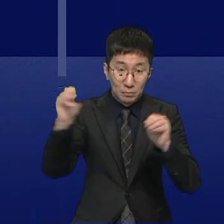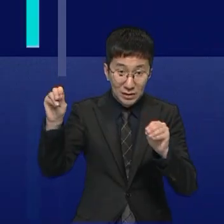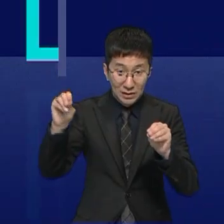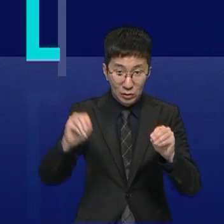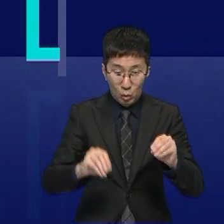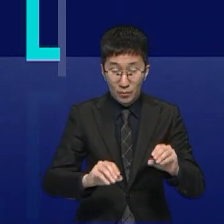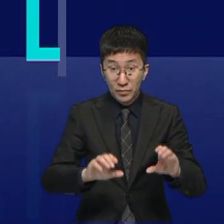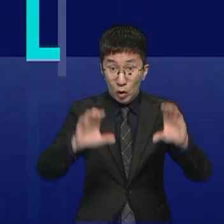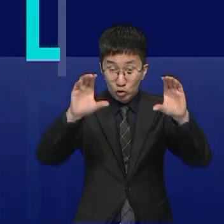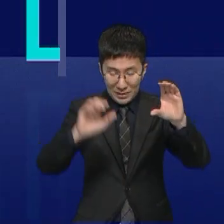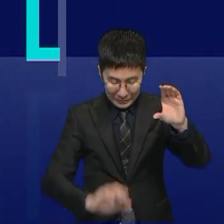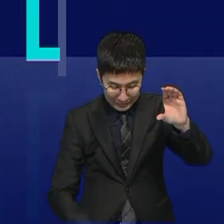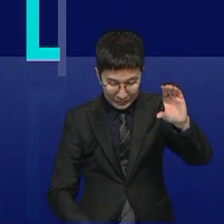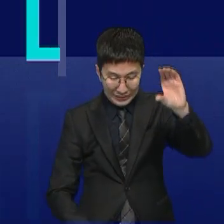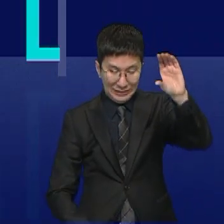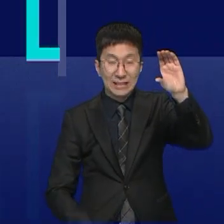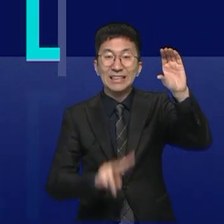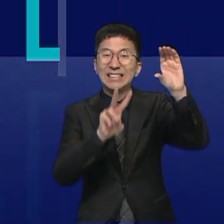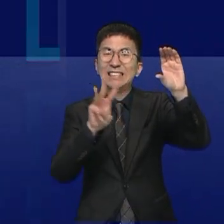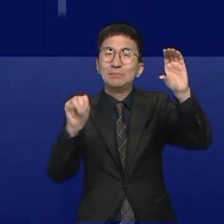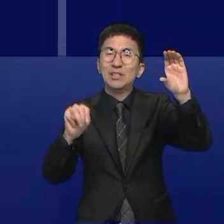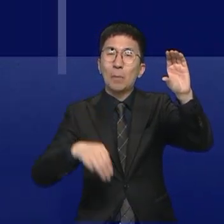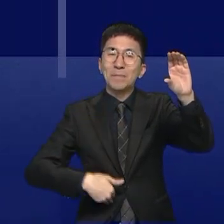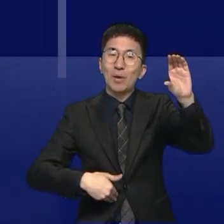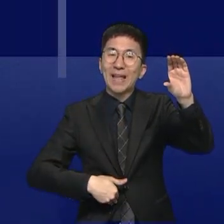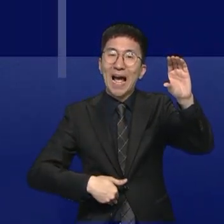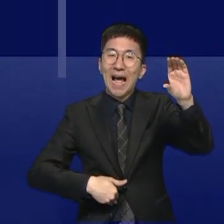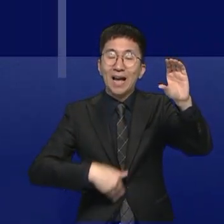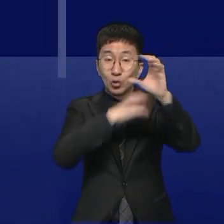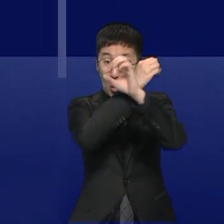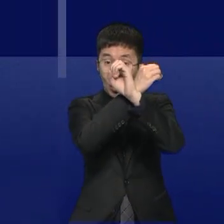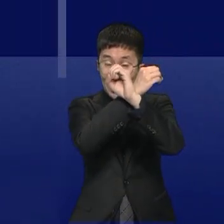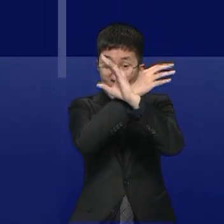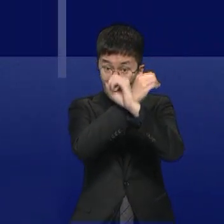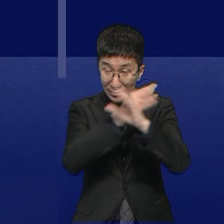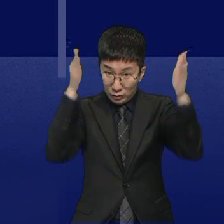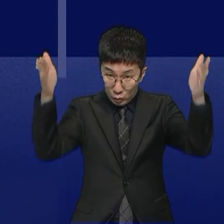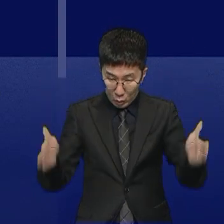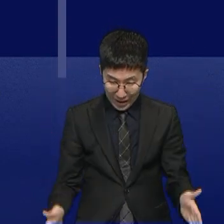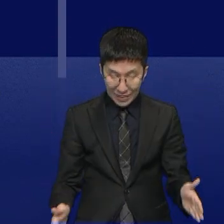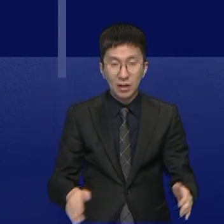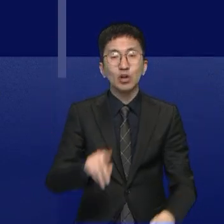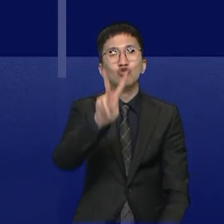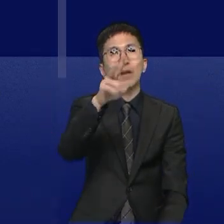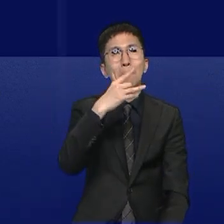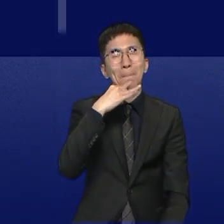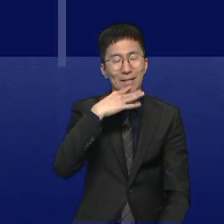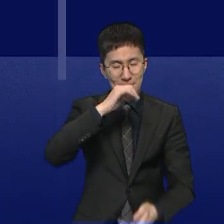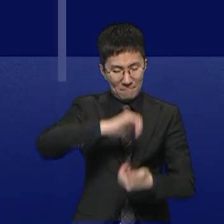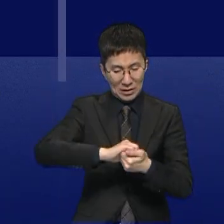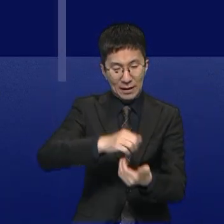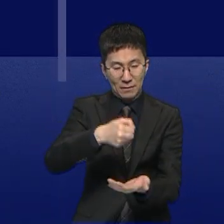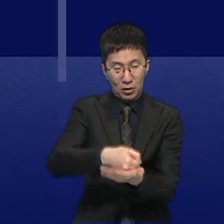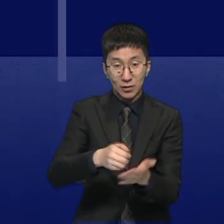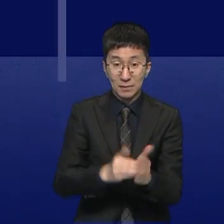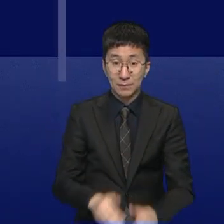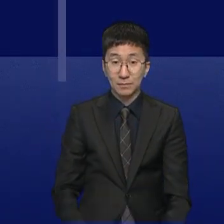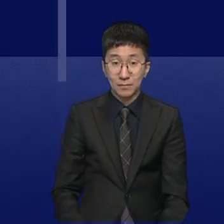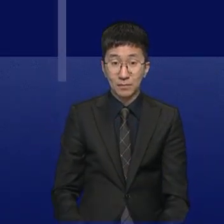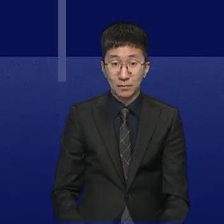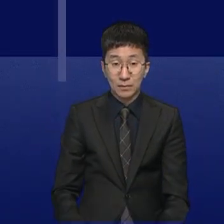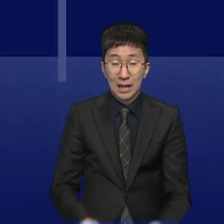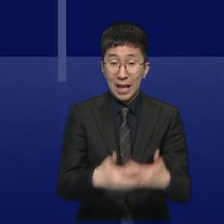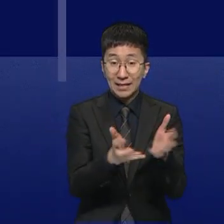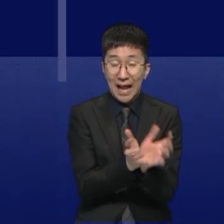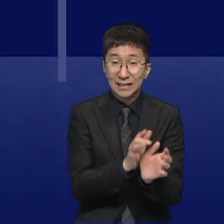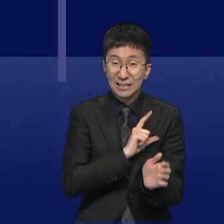땅으로부터 2m는 떨어져야 하며 가로등 한 개당 최대 2개까지 달 수 있다는 내용입니다. 또 정당 이름 외에 특정